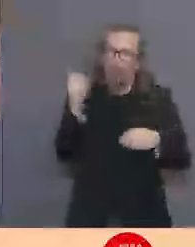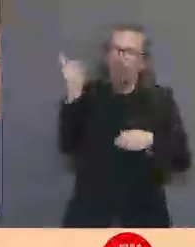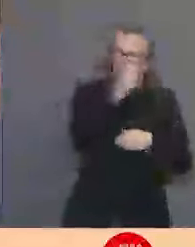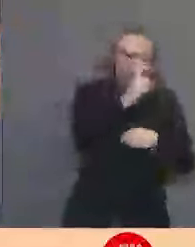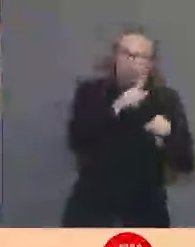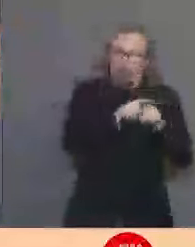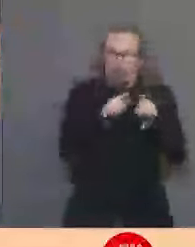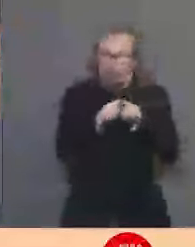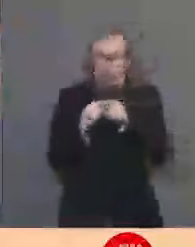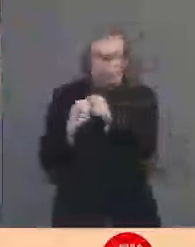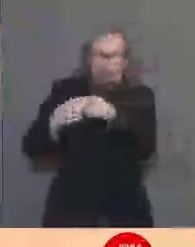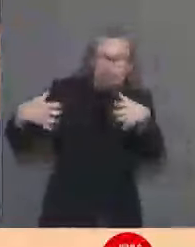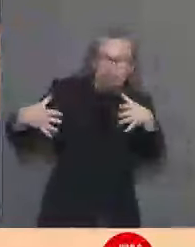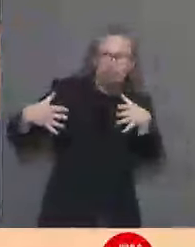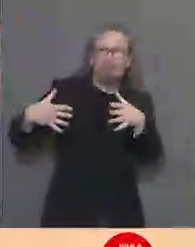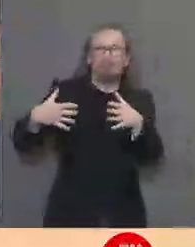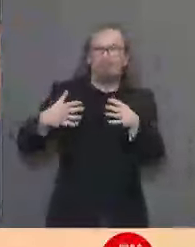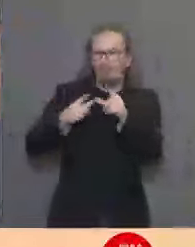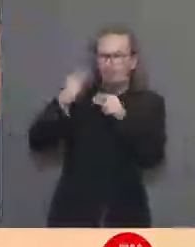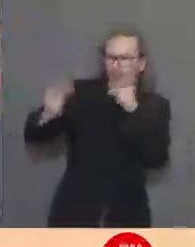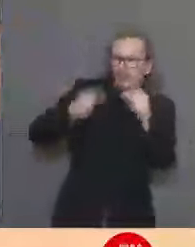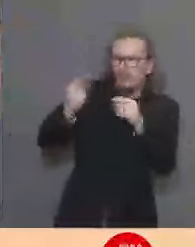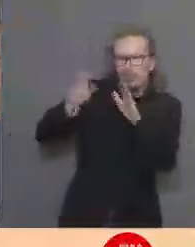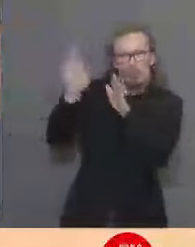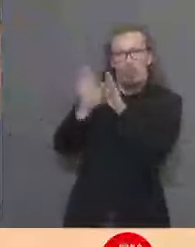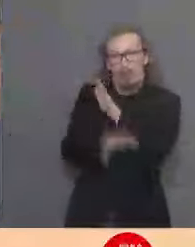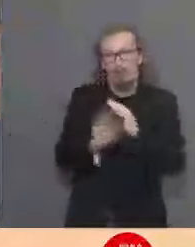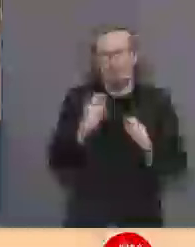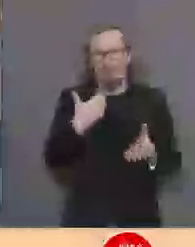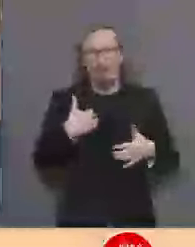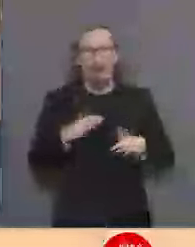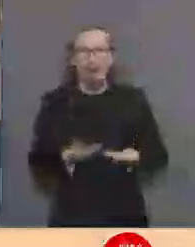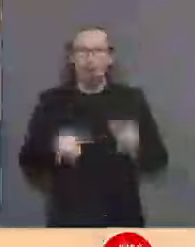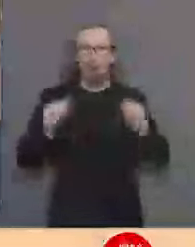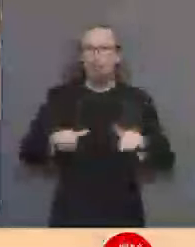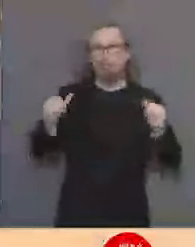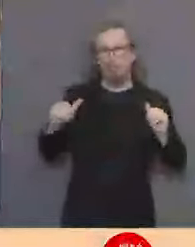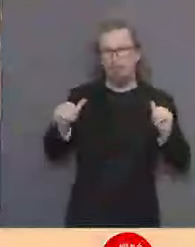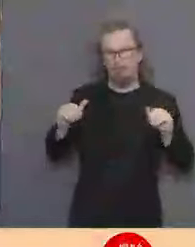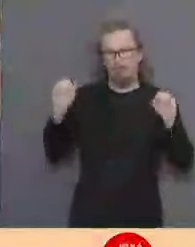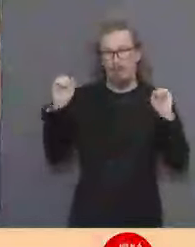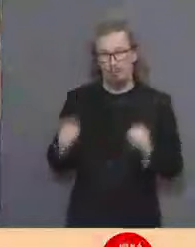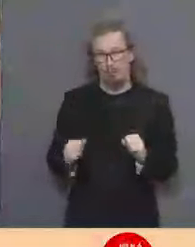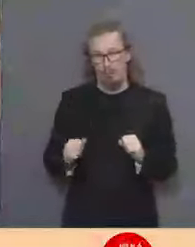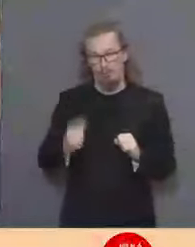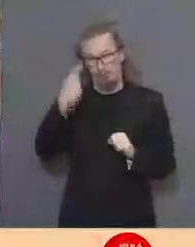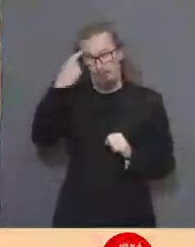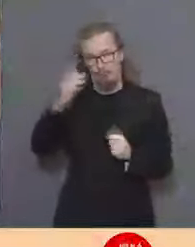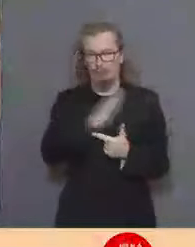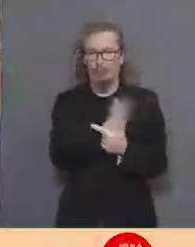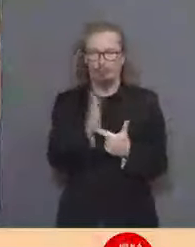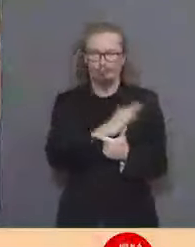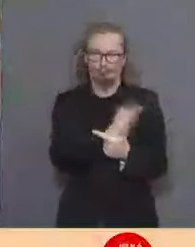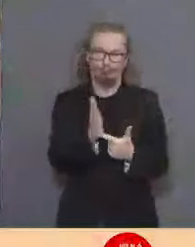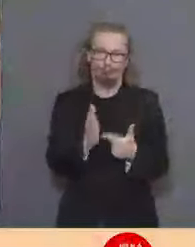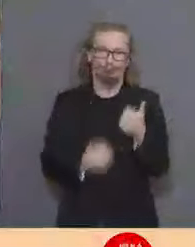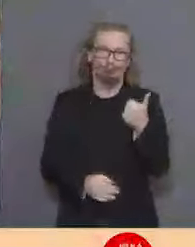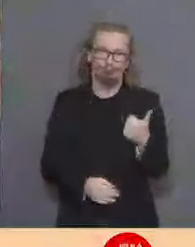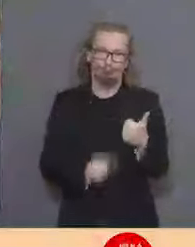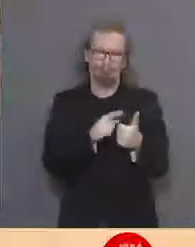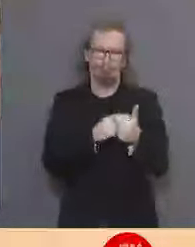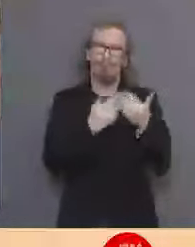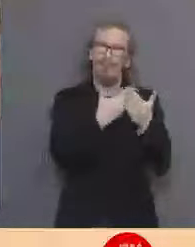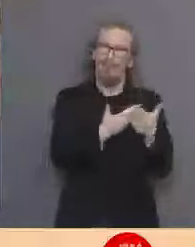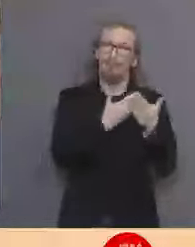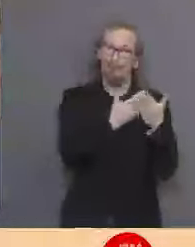faible développement de sa vocation botanique. Deux options viennent à cet égard à l'esprit, soit faire de